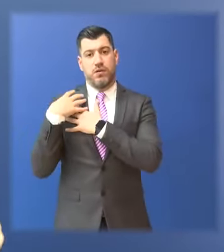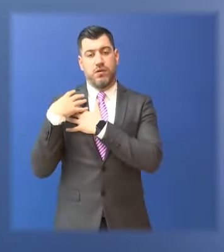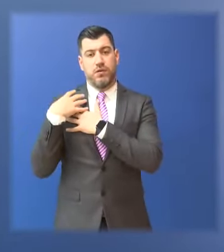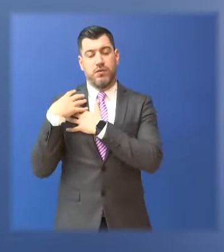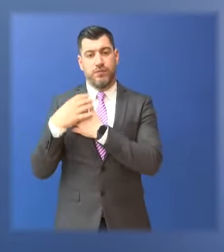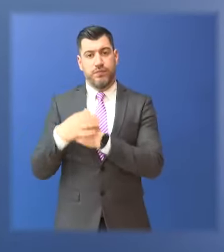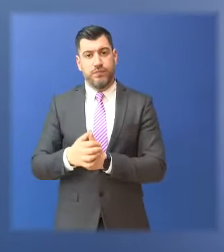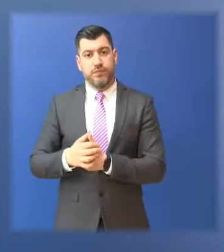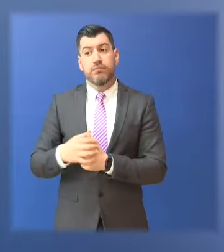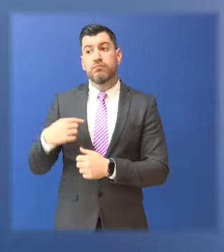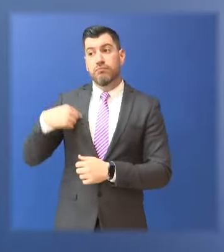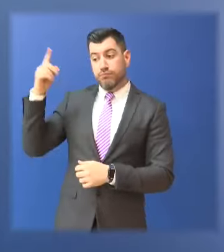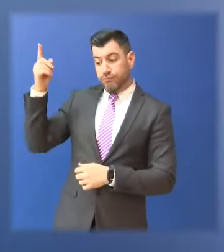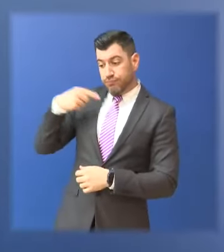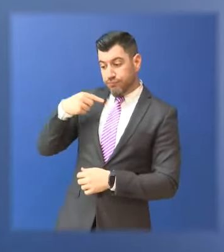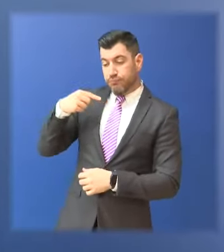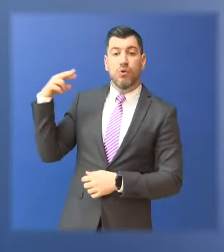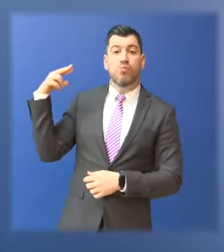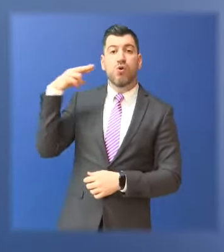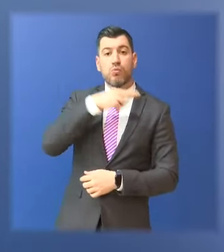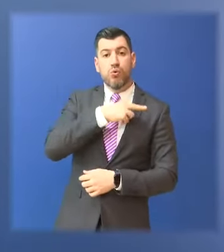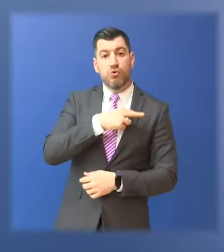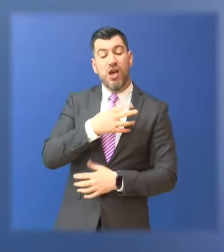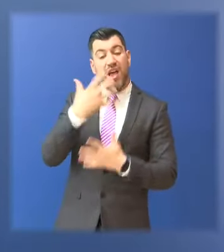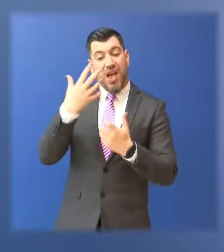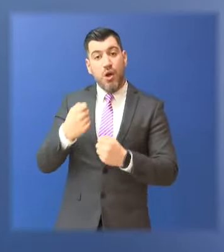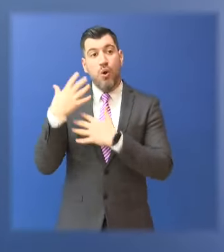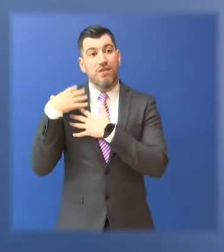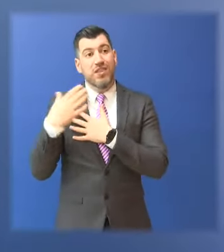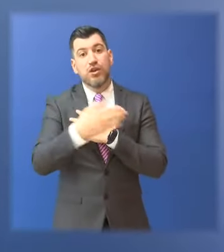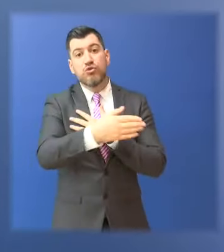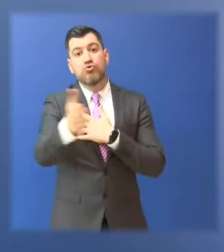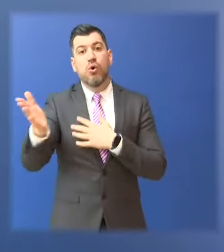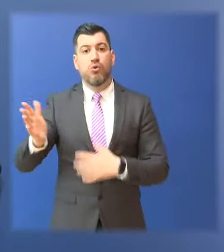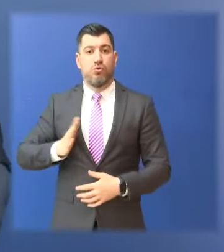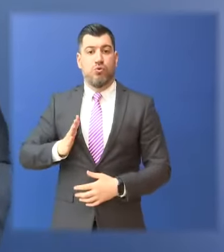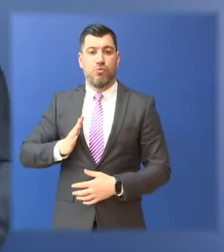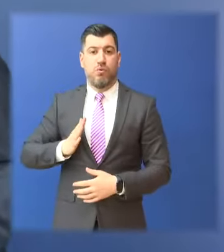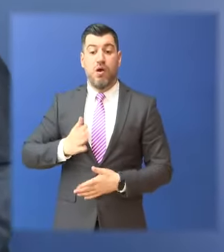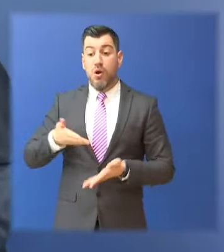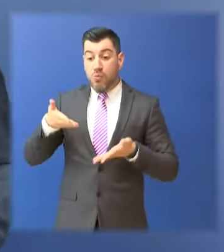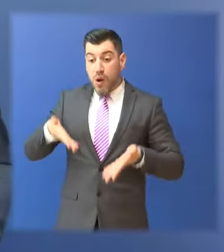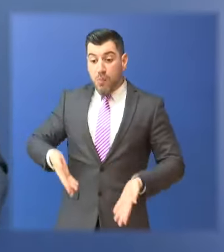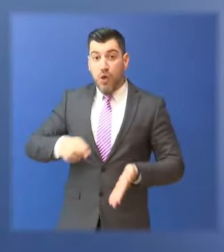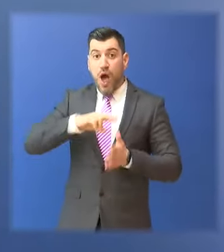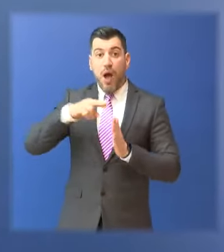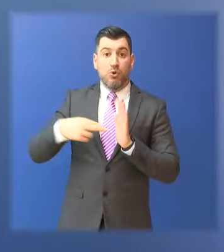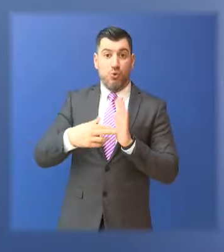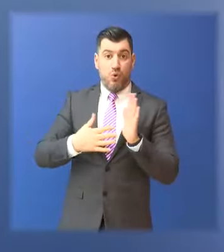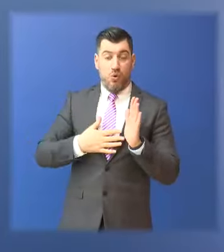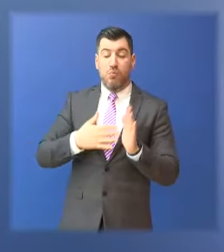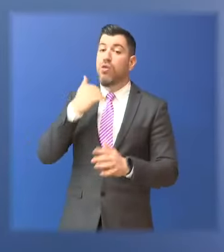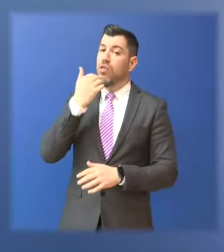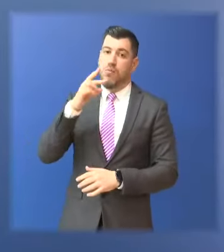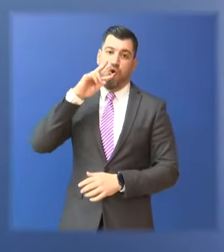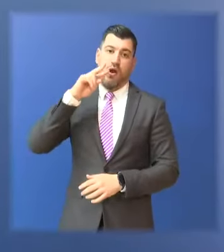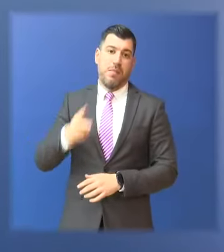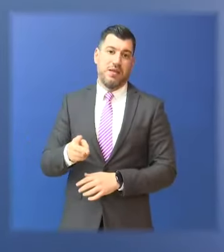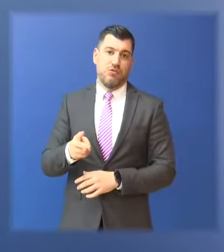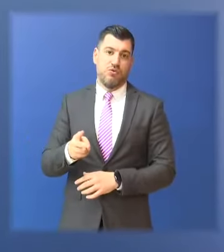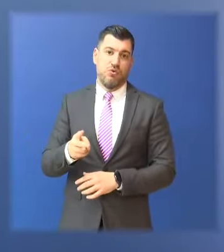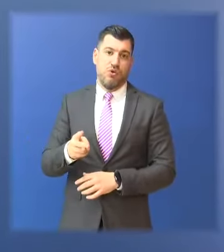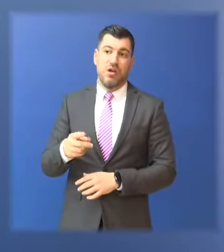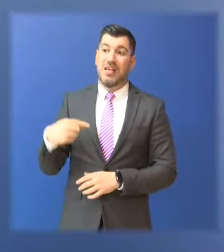δώσει ο Πρωθυπουργός και ευθύνη απέναντι στους πολίτες, που νομίζω ότι δεν θα ήταν πρέπον να χρησιμοποιηθεί αυτό το βήμα για να απαντήσω